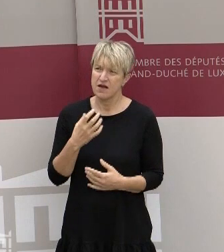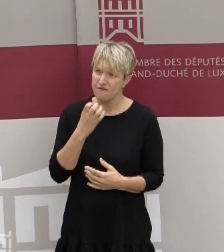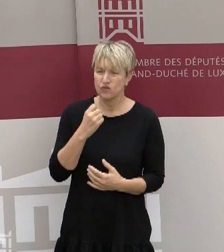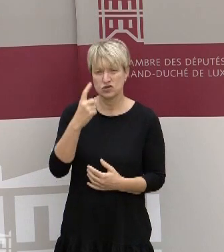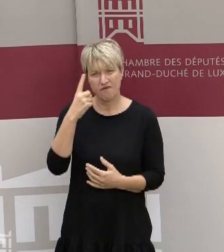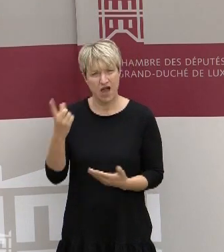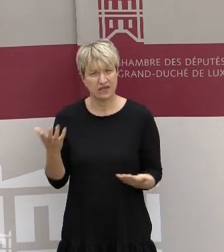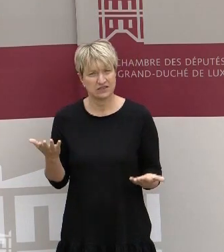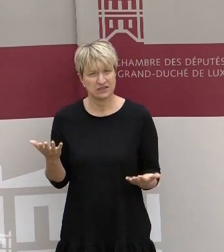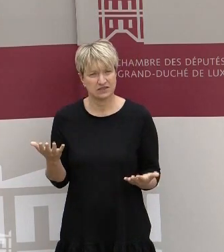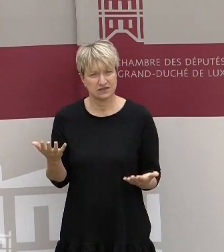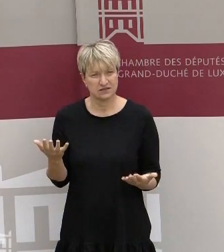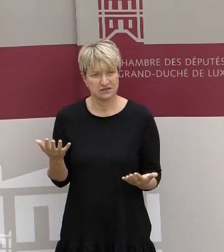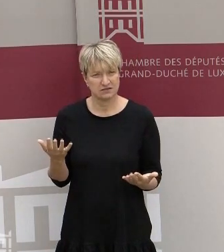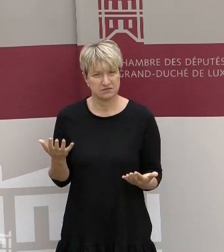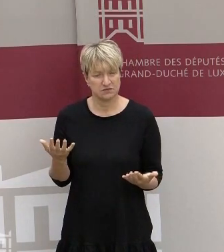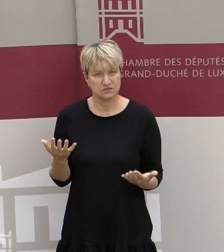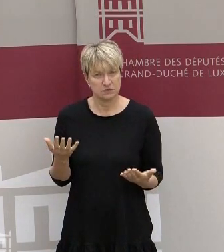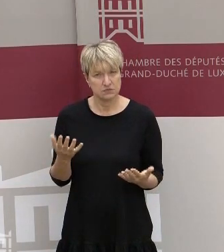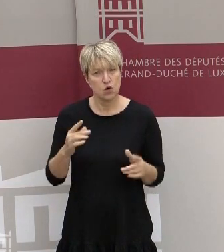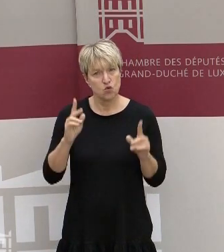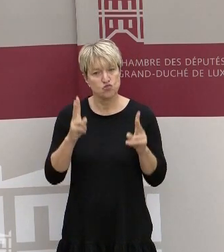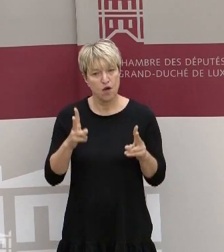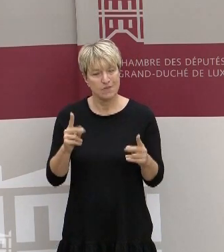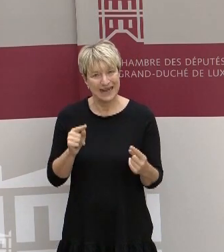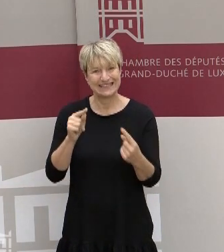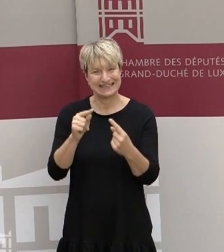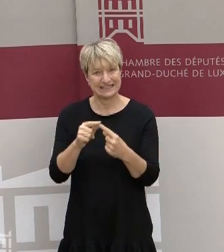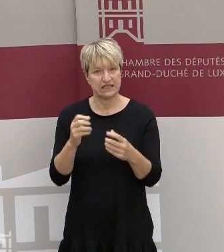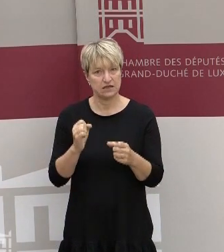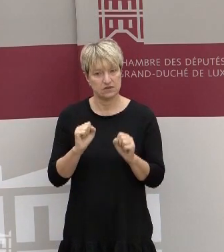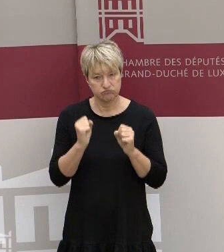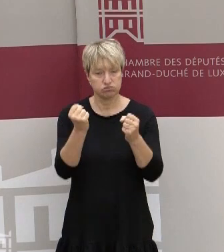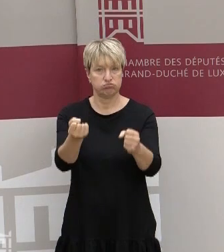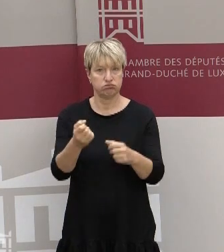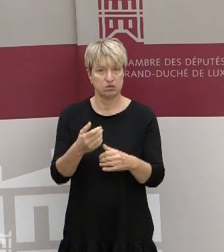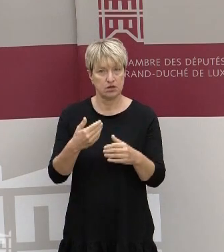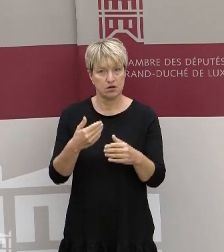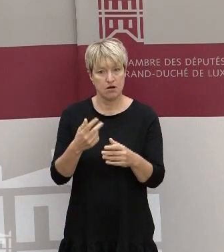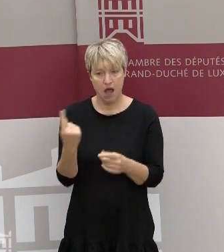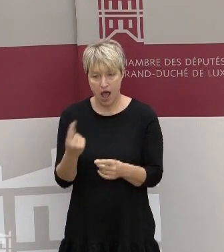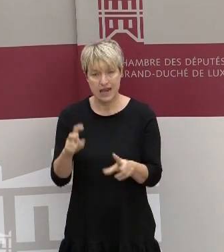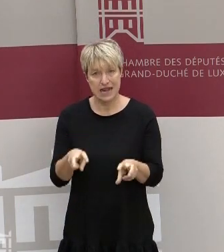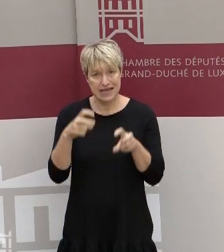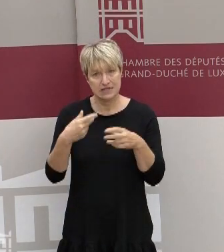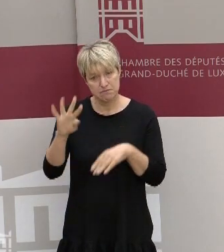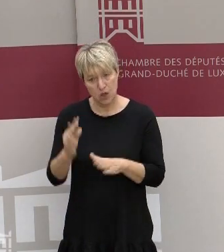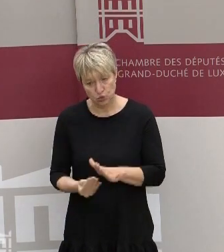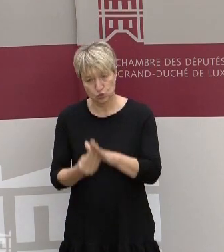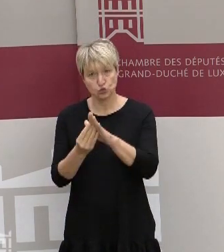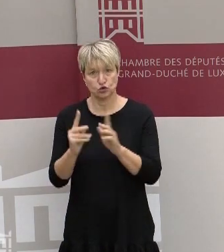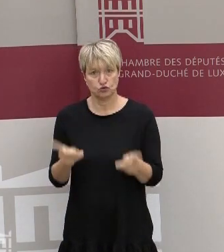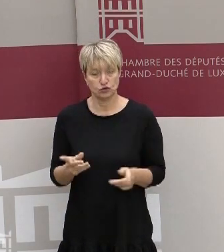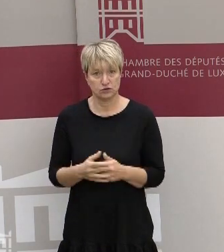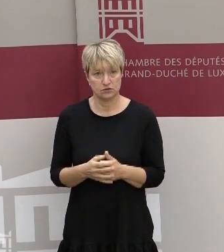unserer Gesellschaft an diesen Zeiten schützen, die auch länger ziehen, Kanner, die Leute, die innert oder unter Armutsgrenze leben